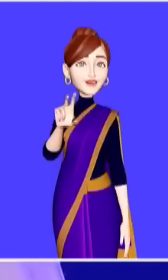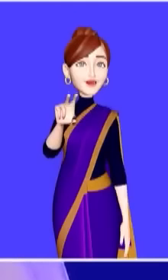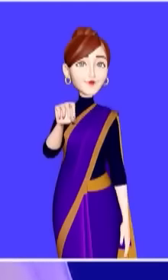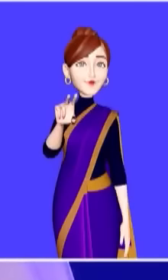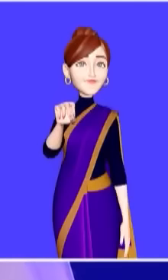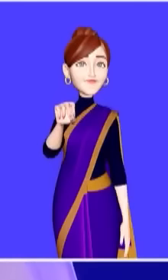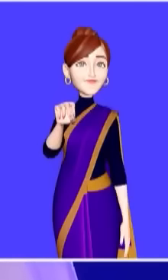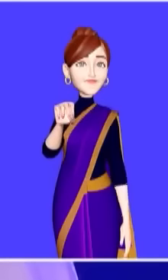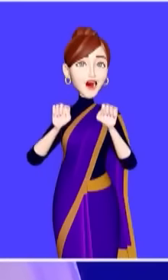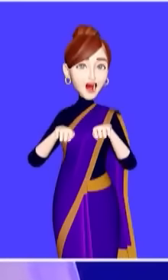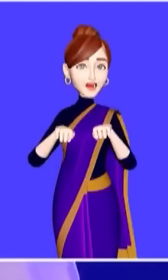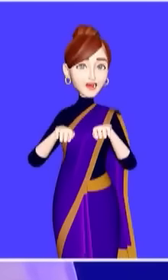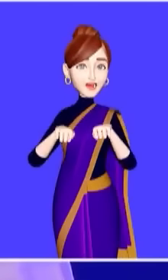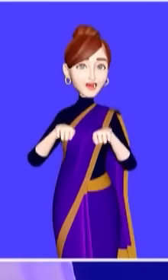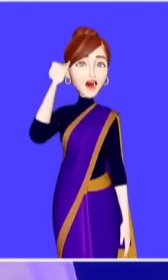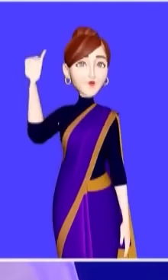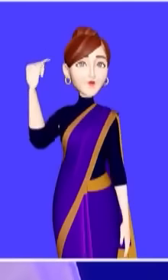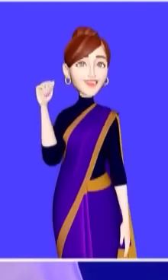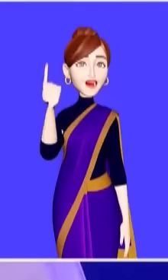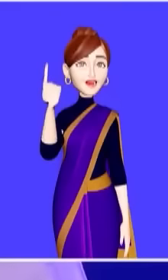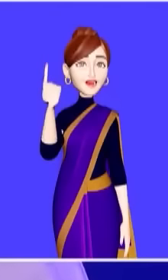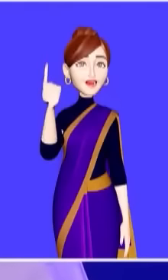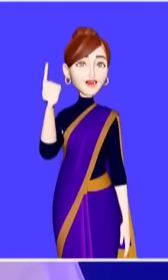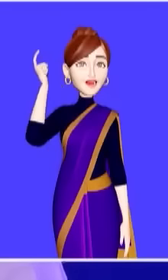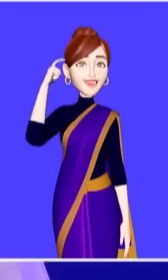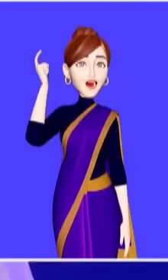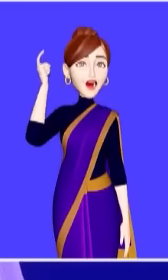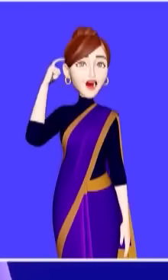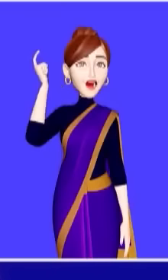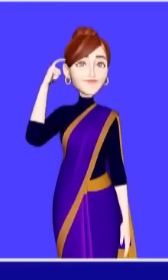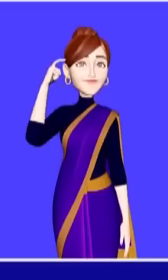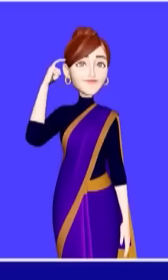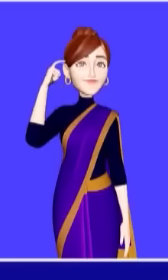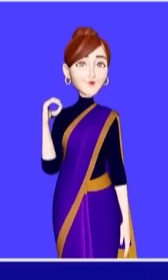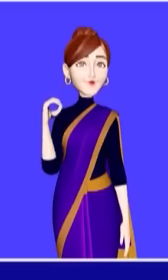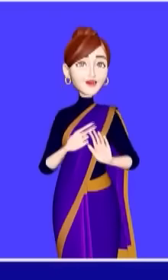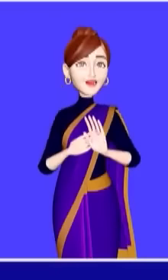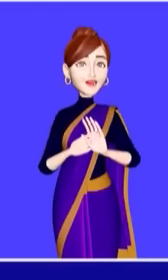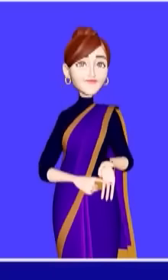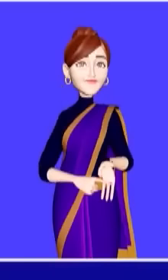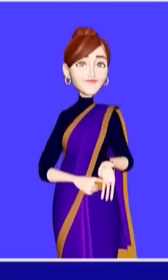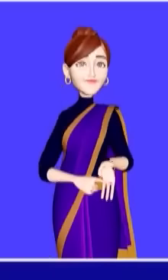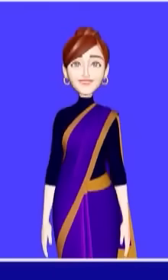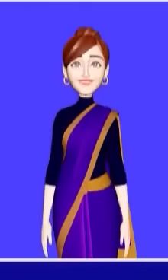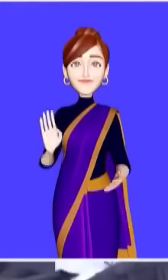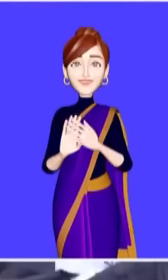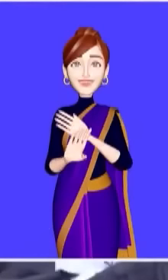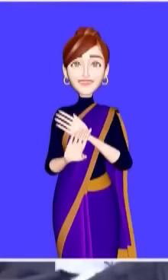रीस्किलिंग और लाइफ लॉन्ग लर्निंग को मास मूवमेंट बनाना होगा।